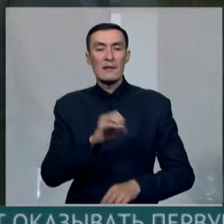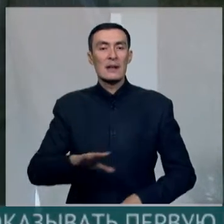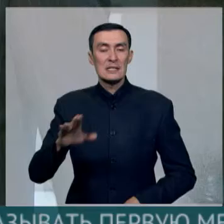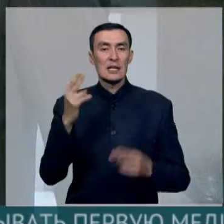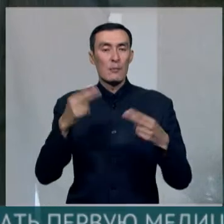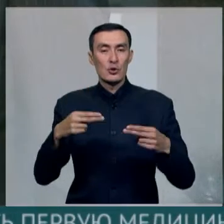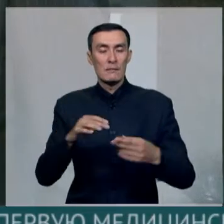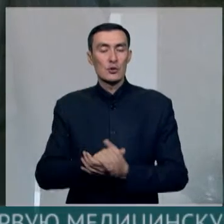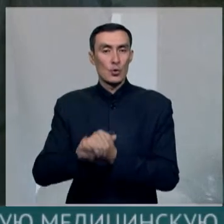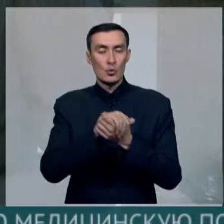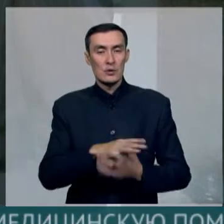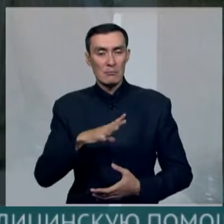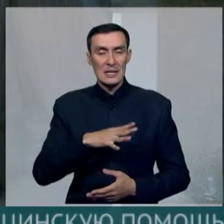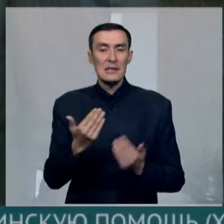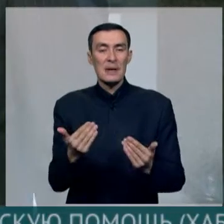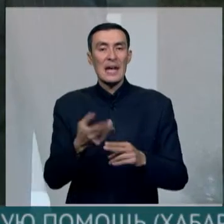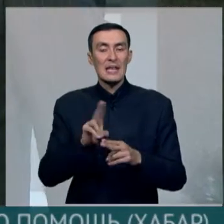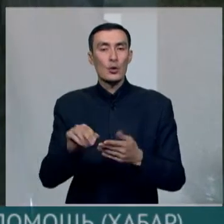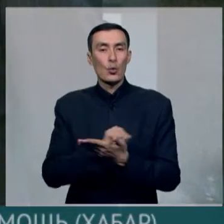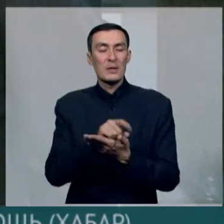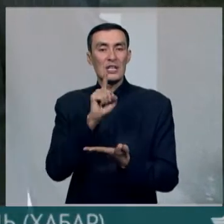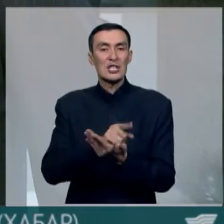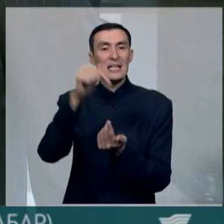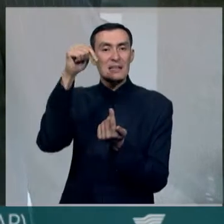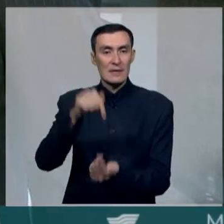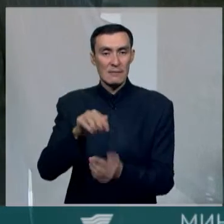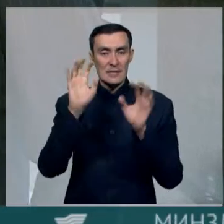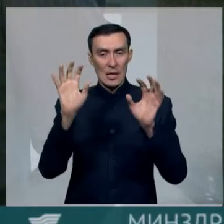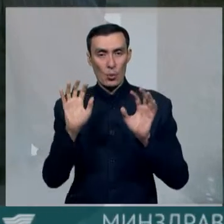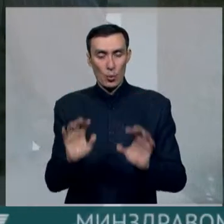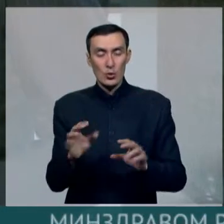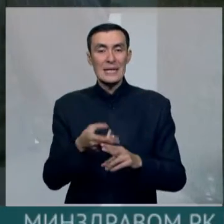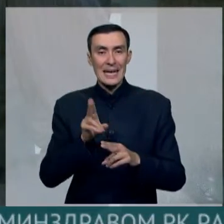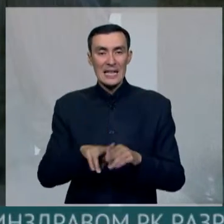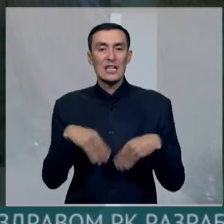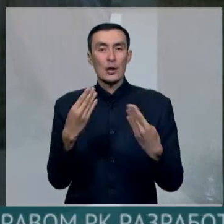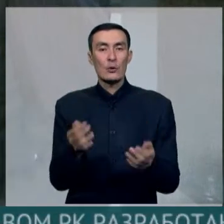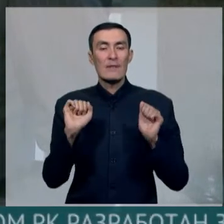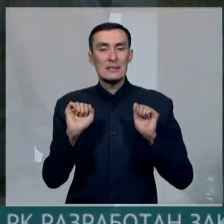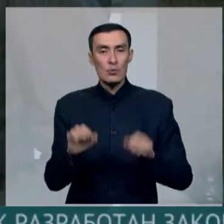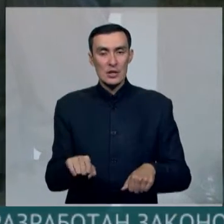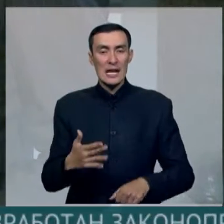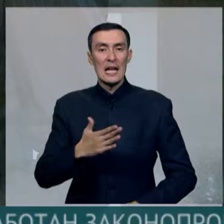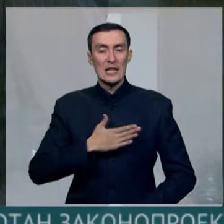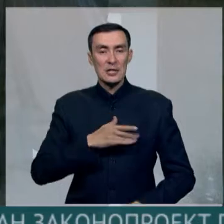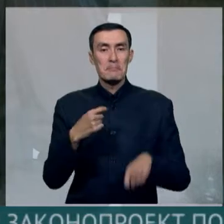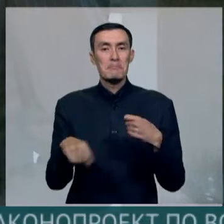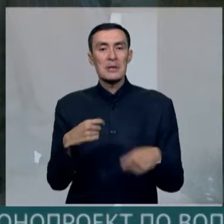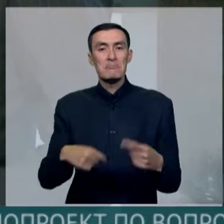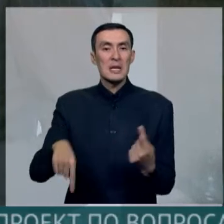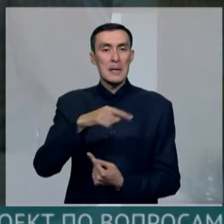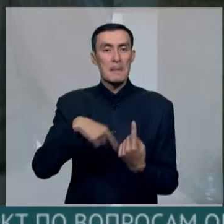национальные законопроекты должны соответствовать этому закону. И это дает возможность нашим